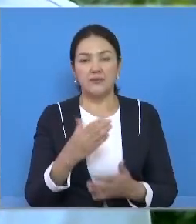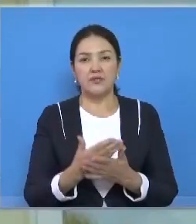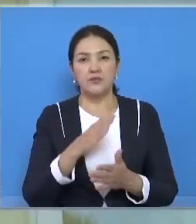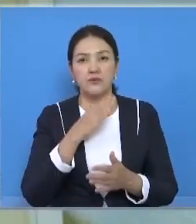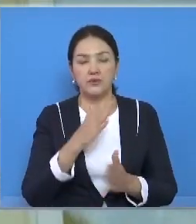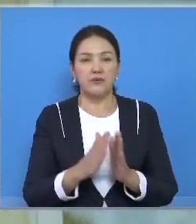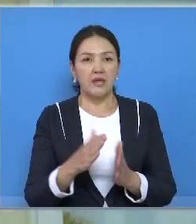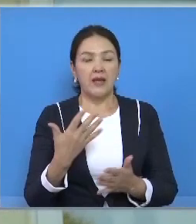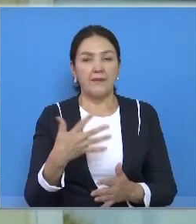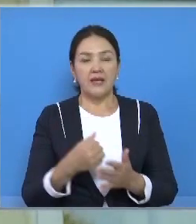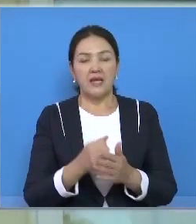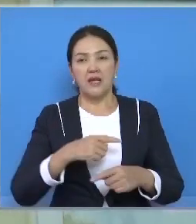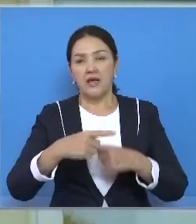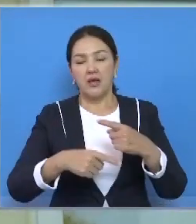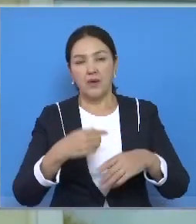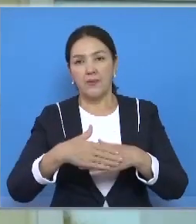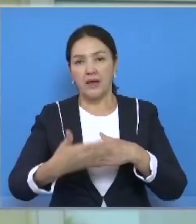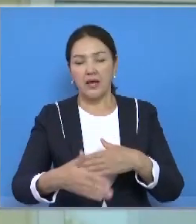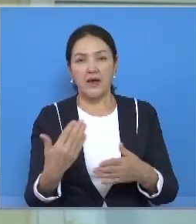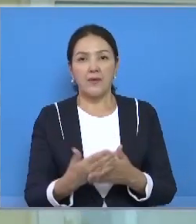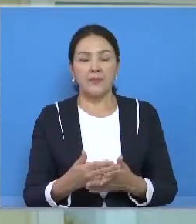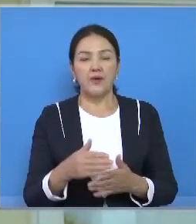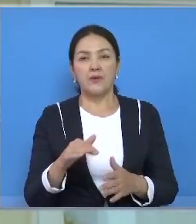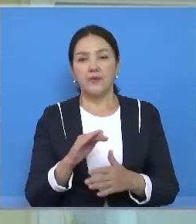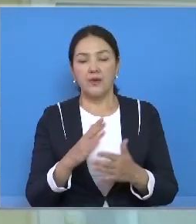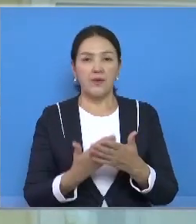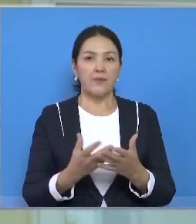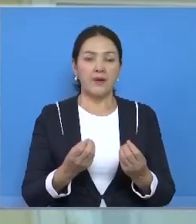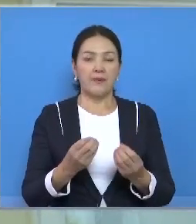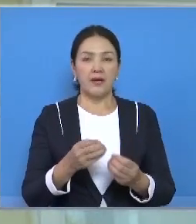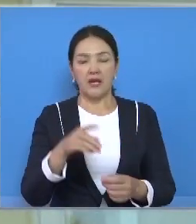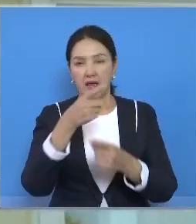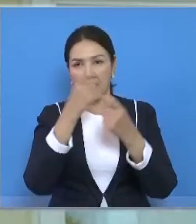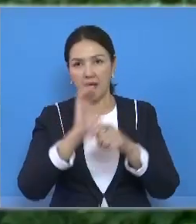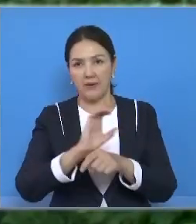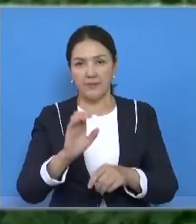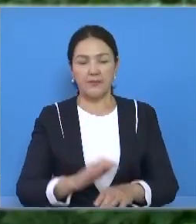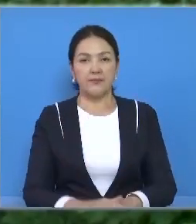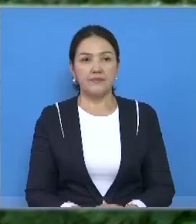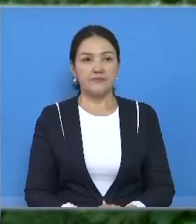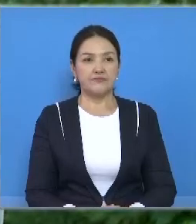сұрайды. 5-ші шілдеден асып кеткен жағдайда өсімпұл сомасы өседі және де хабарлама жіберіледі.